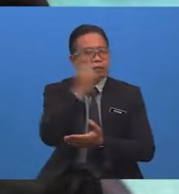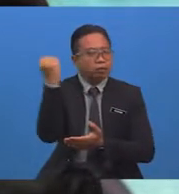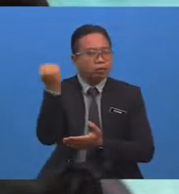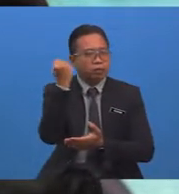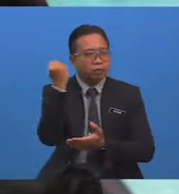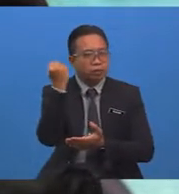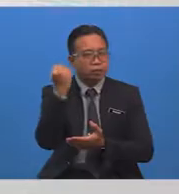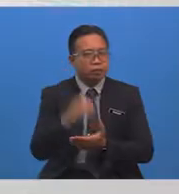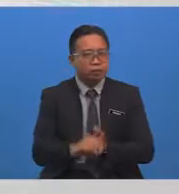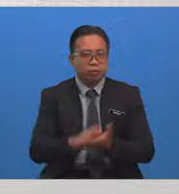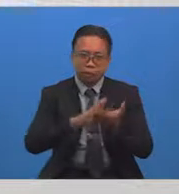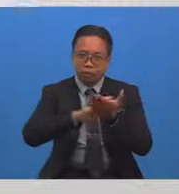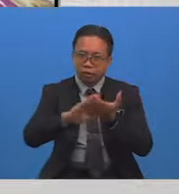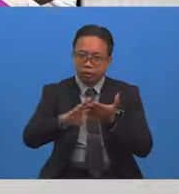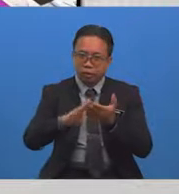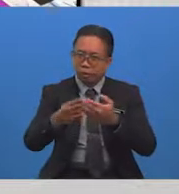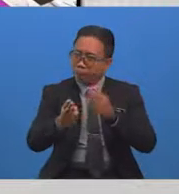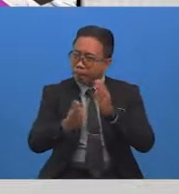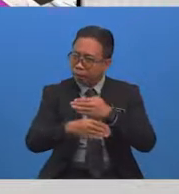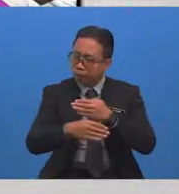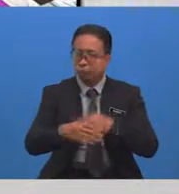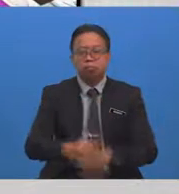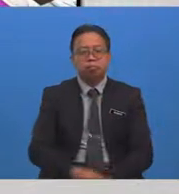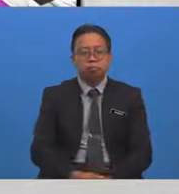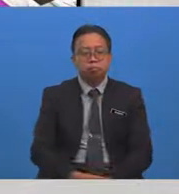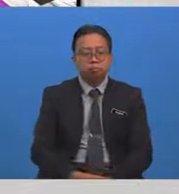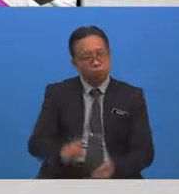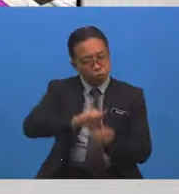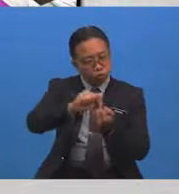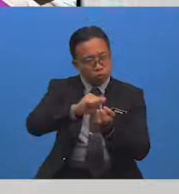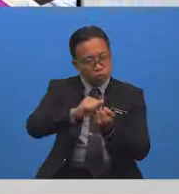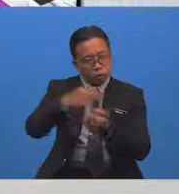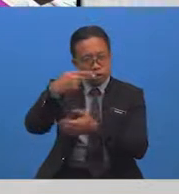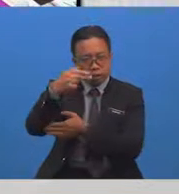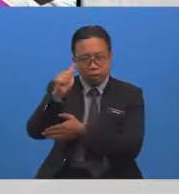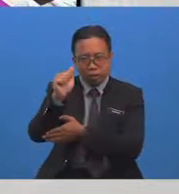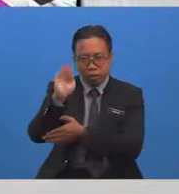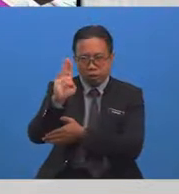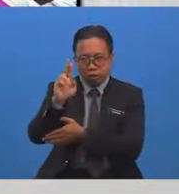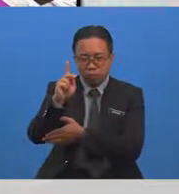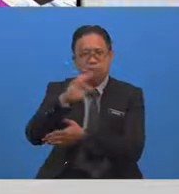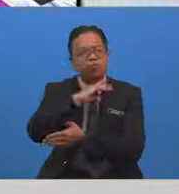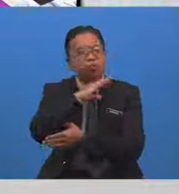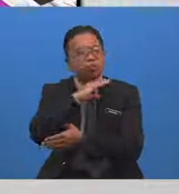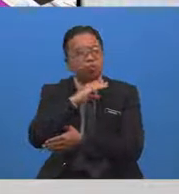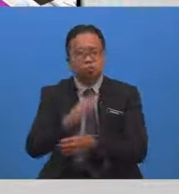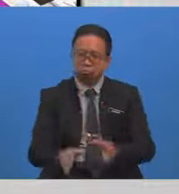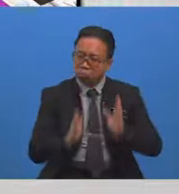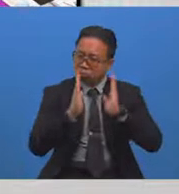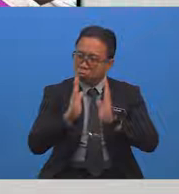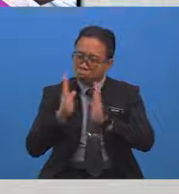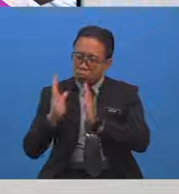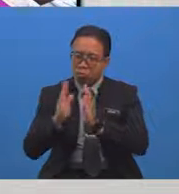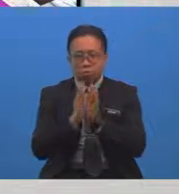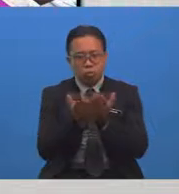bilik pusat sumber mengenai about menyusun meja dan kursi dan menyusun buku dirawat